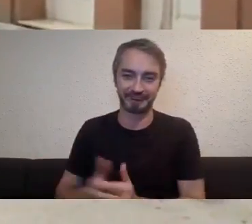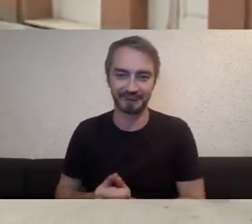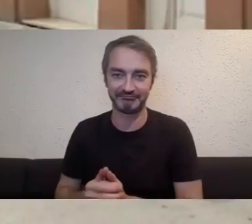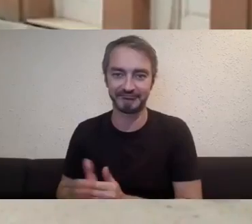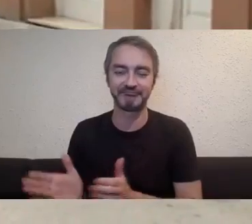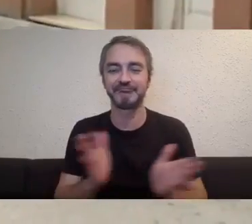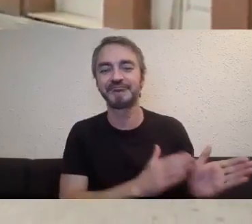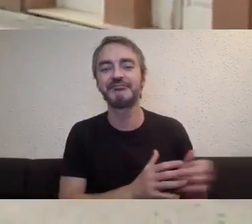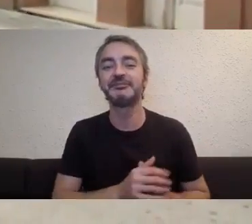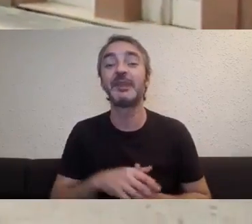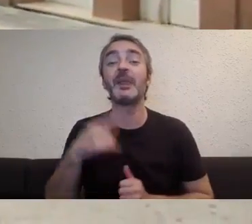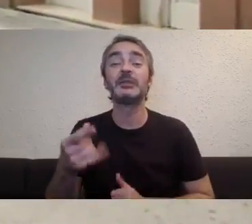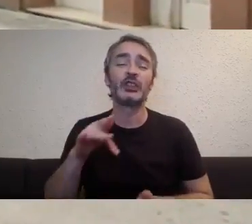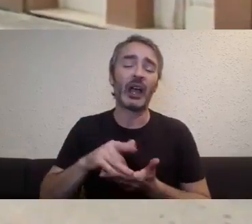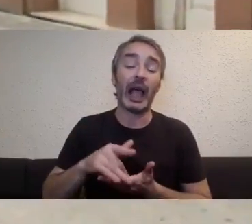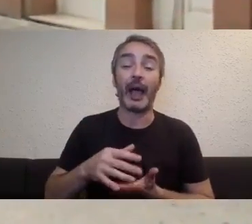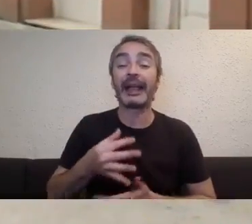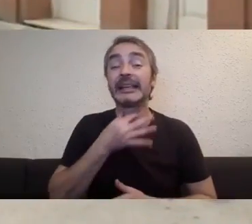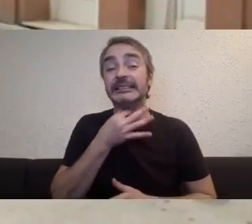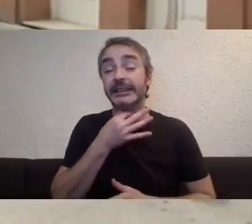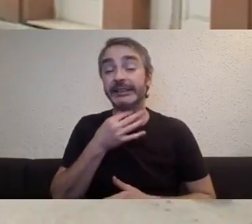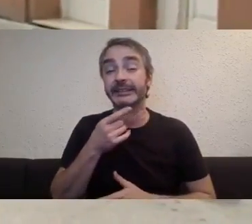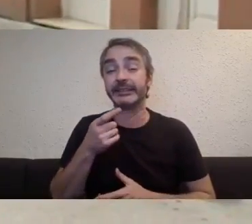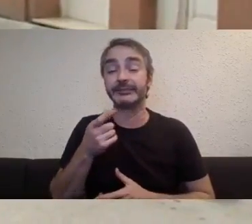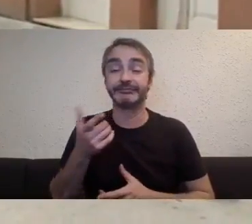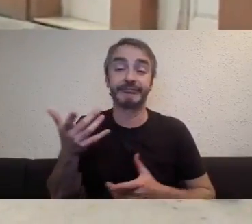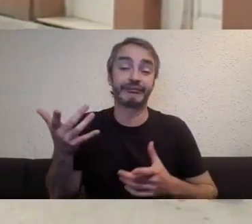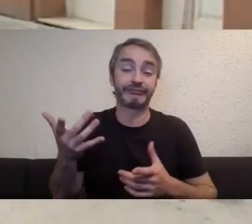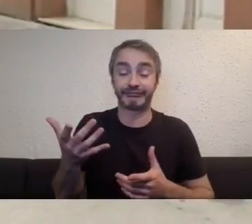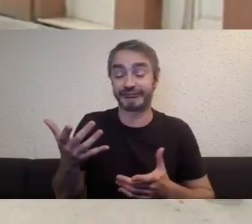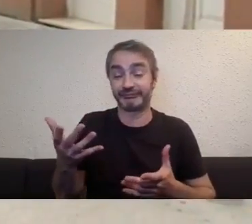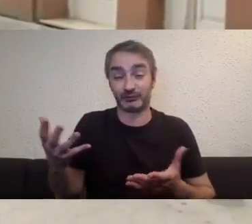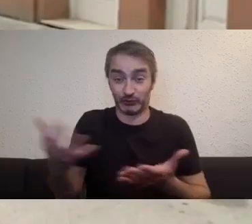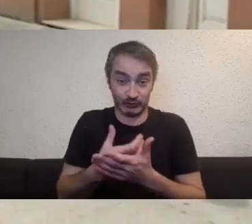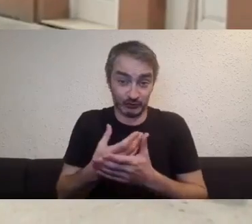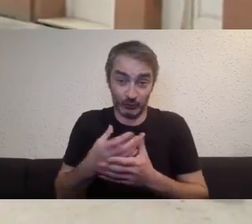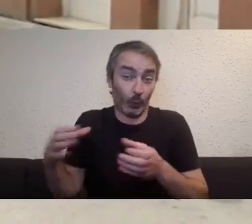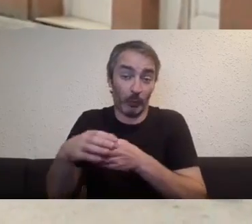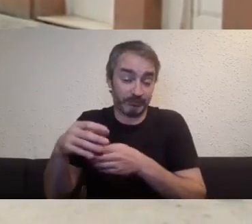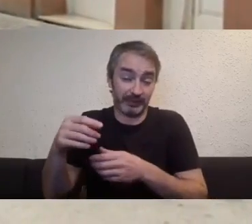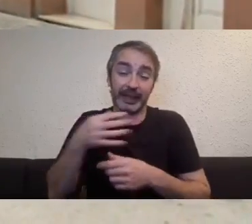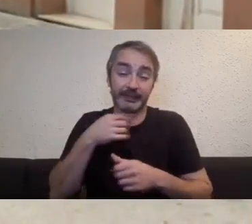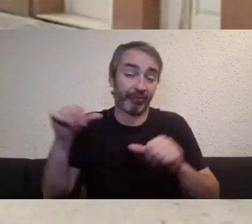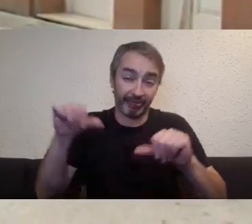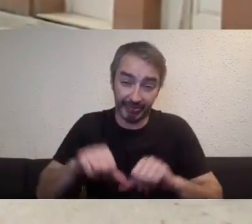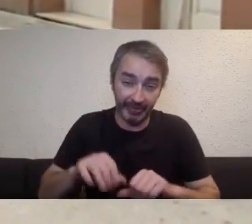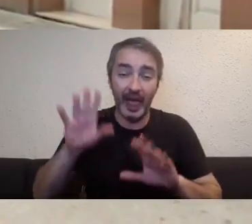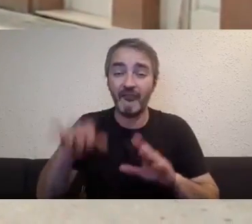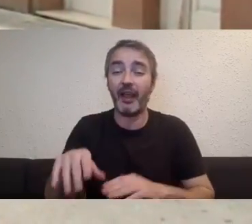bar. Total, després de crisis que tot arreu es tenen, doncs